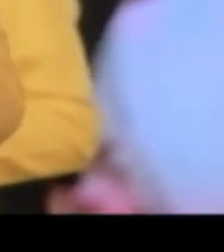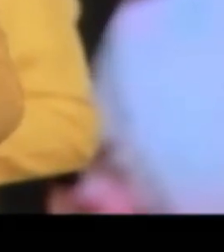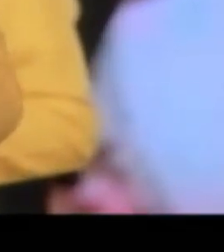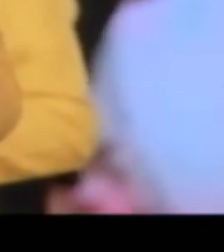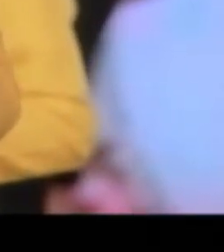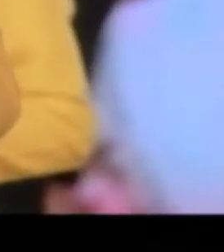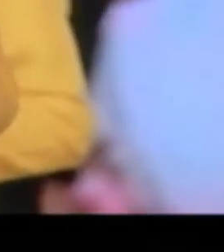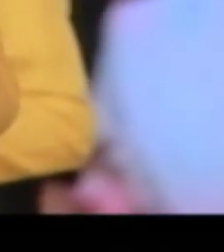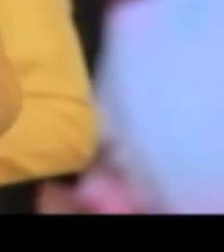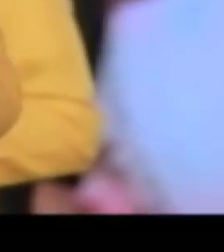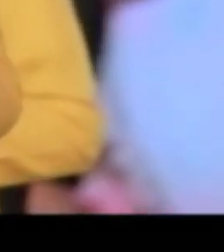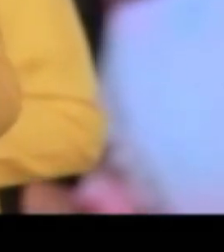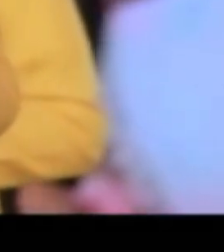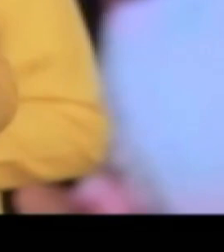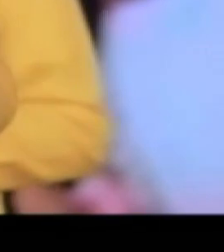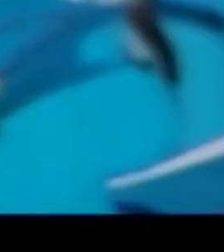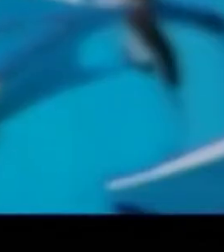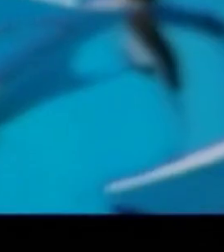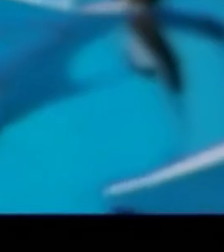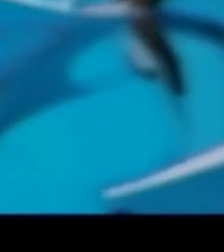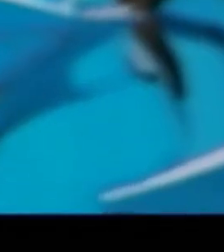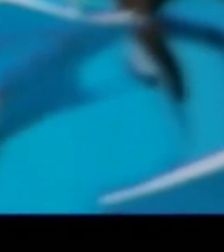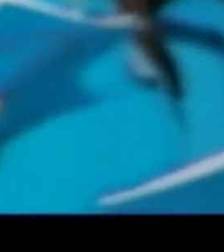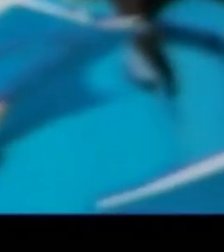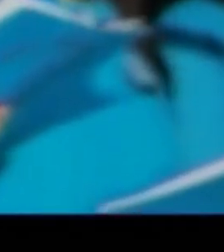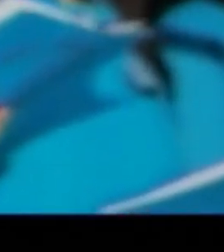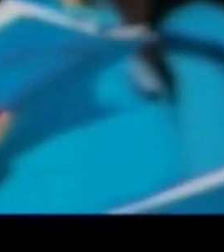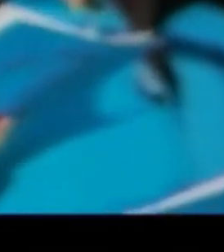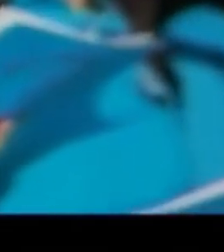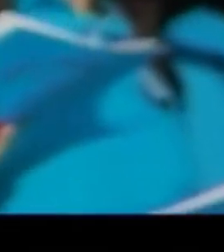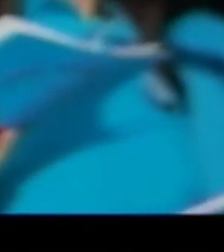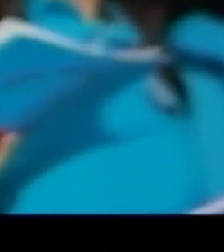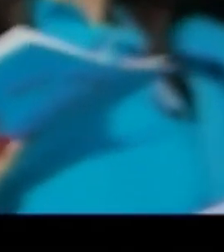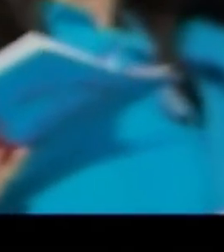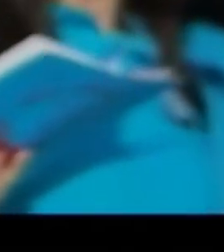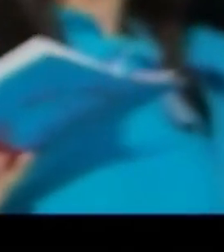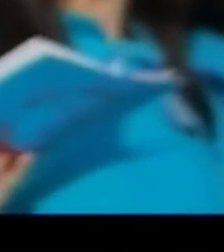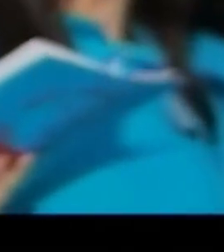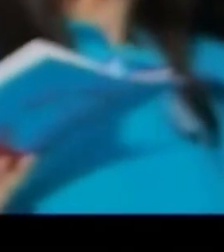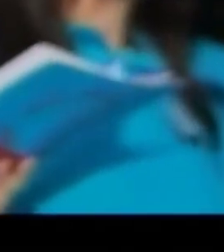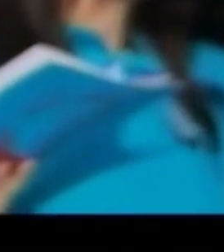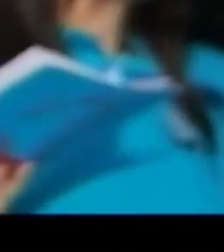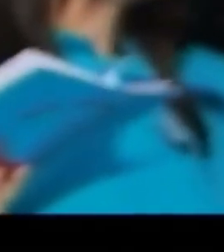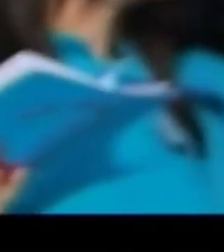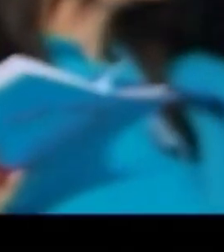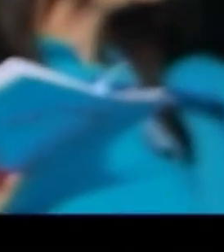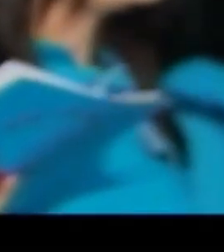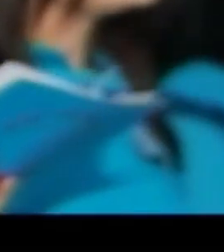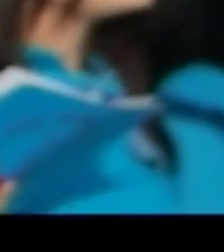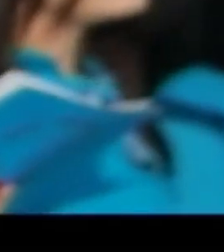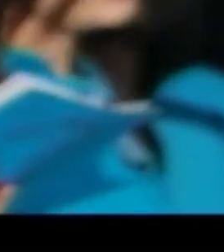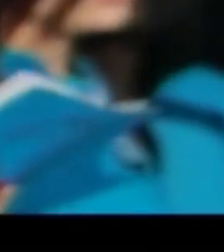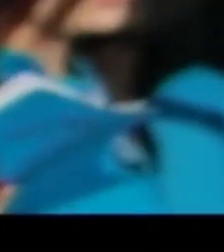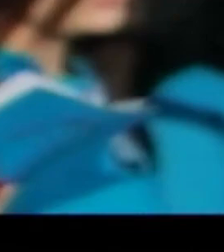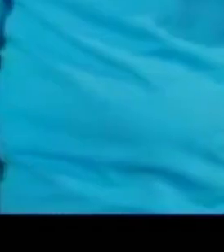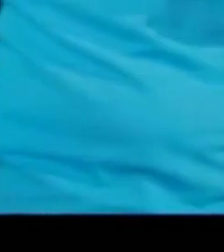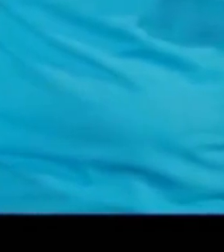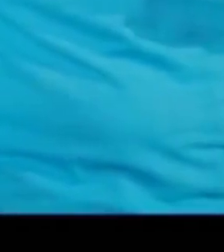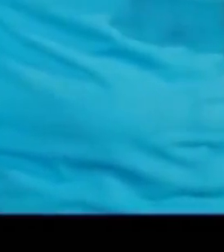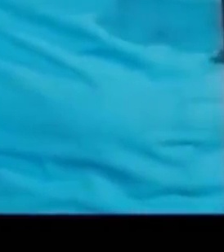المملوء مجدا العذراء كل حين والده